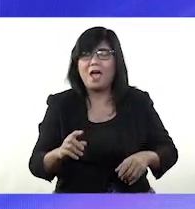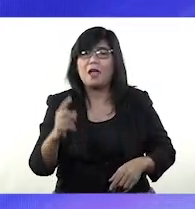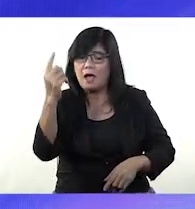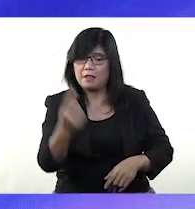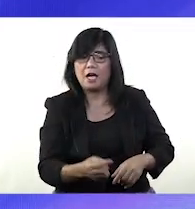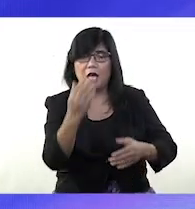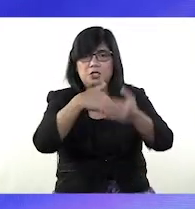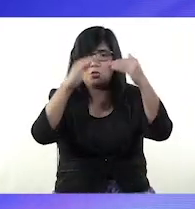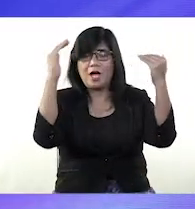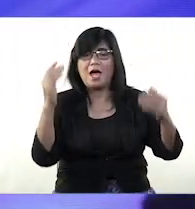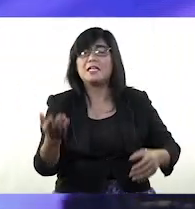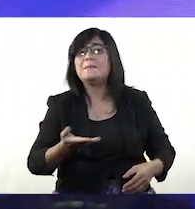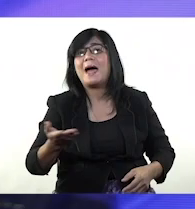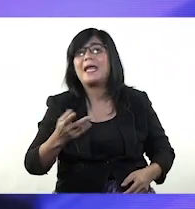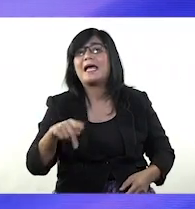tempatkan